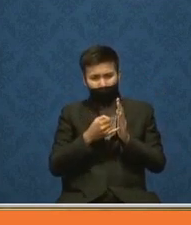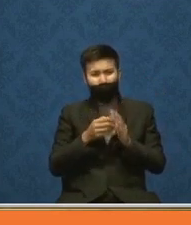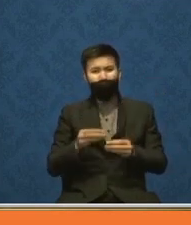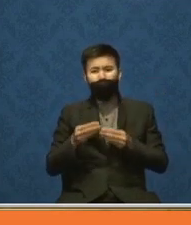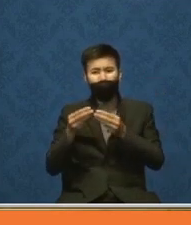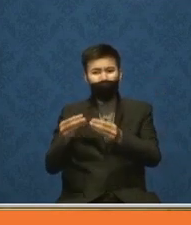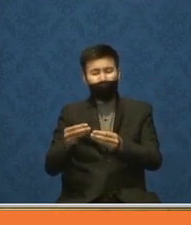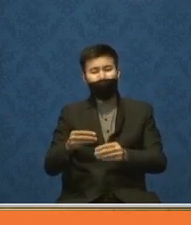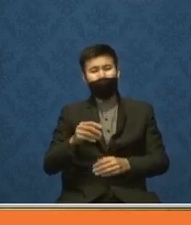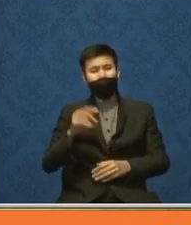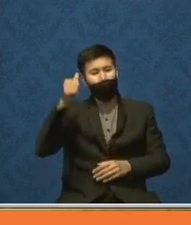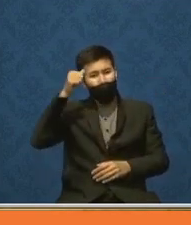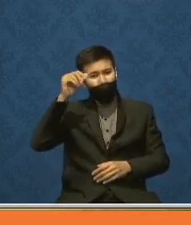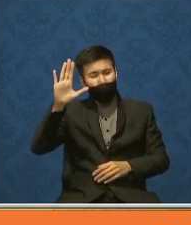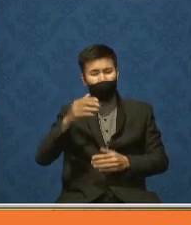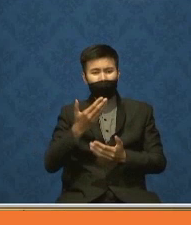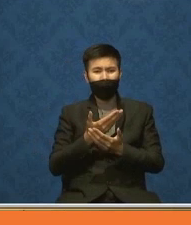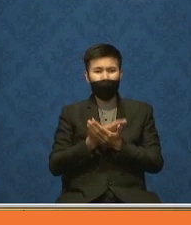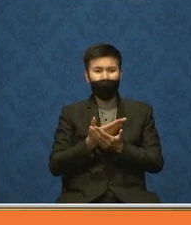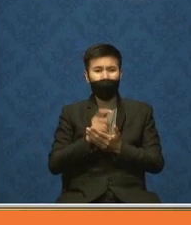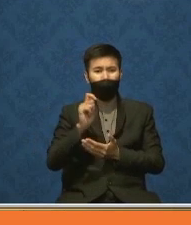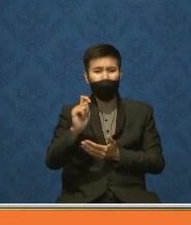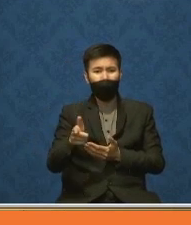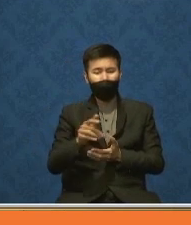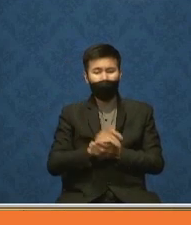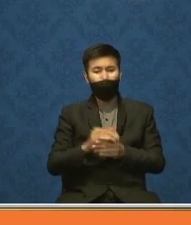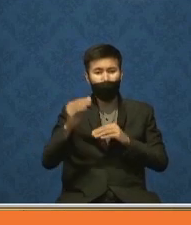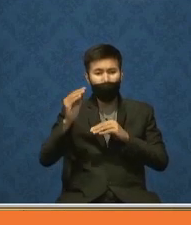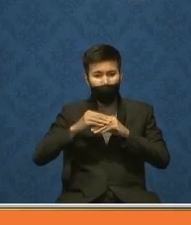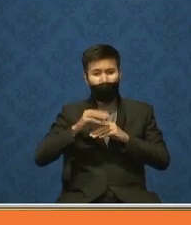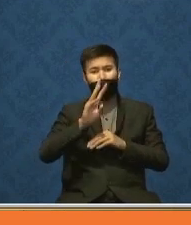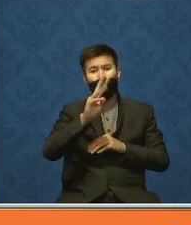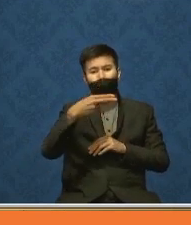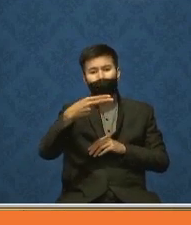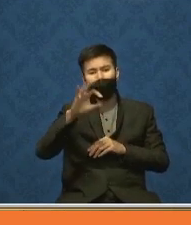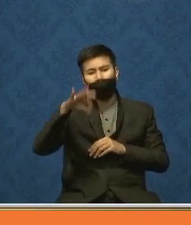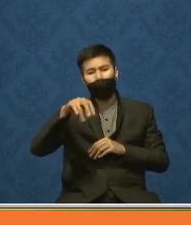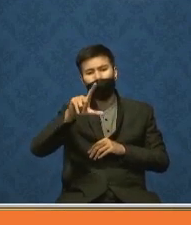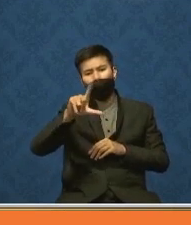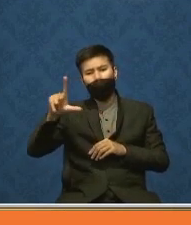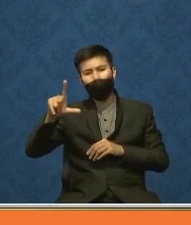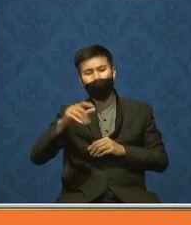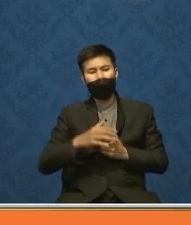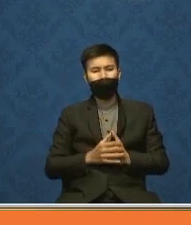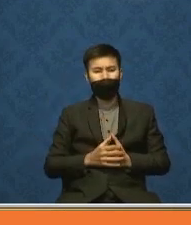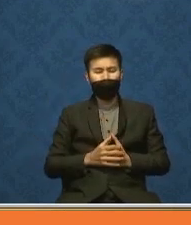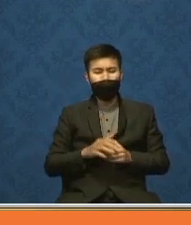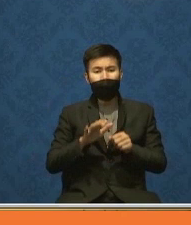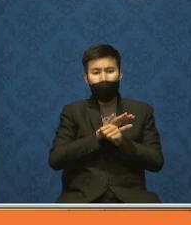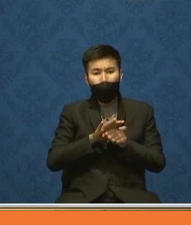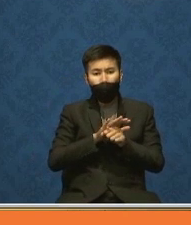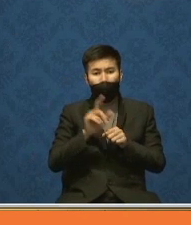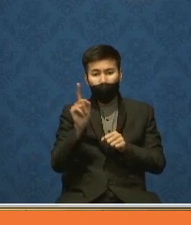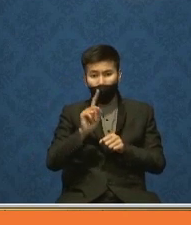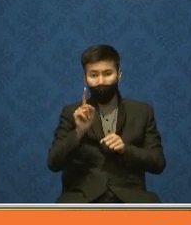ครับคือถ้าเป็นงบประมาณก้าวไกลท้องถิ่นจะได้งบประมาณเพิ่ม 69,000 ล้านบาทครับเพื่อให้เพียงพอในการ